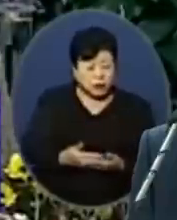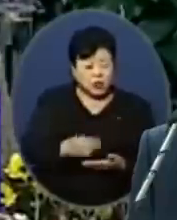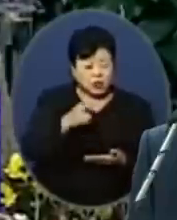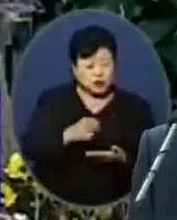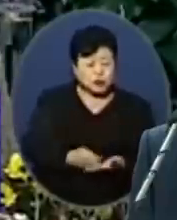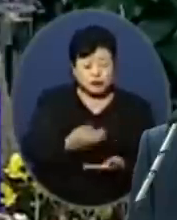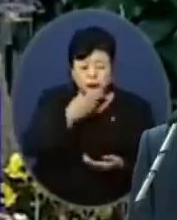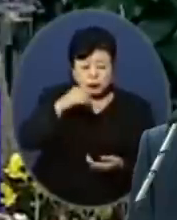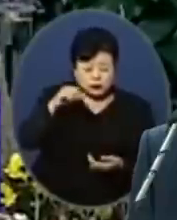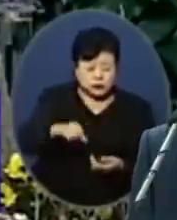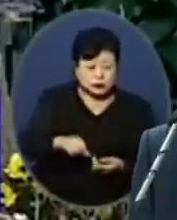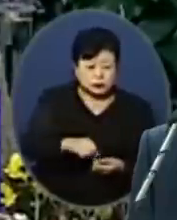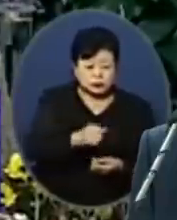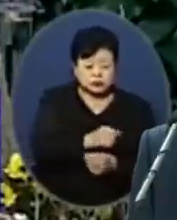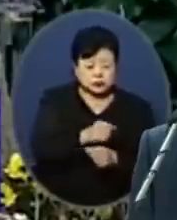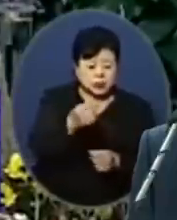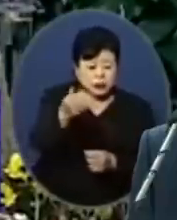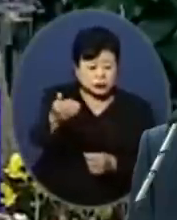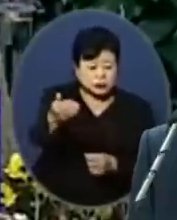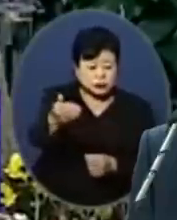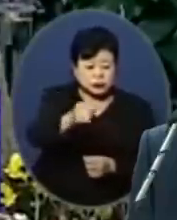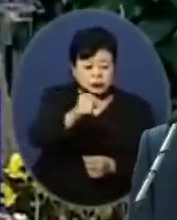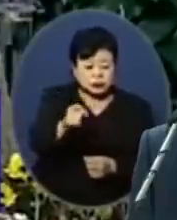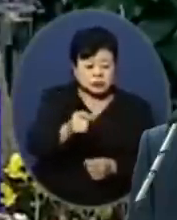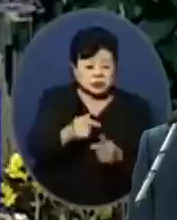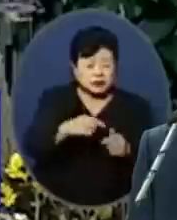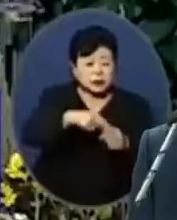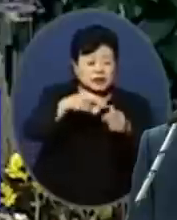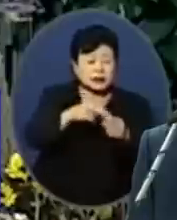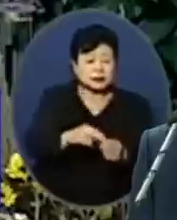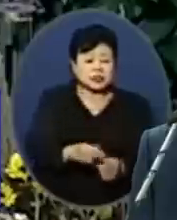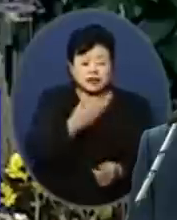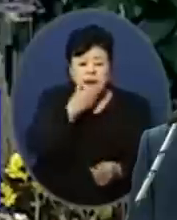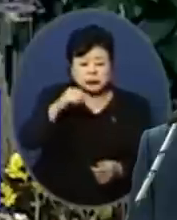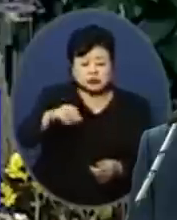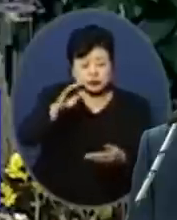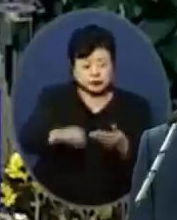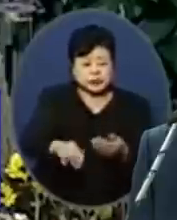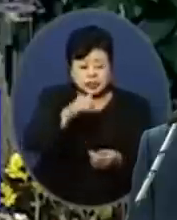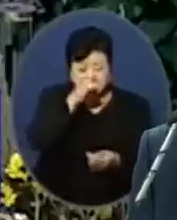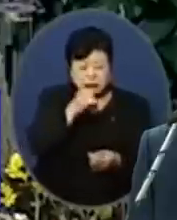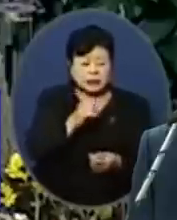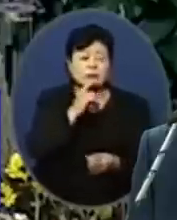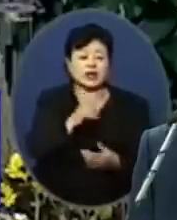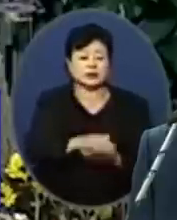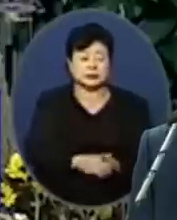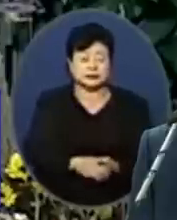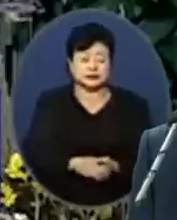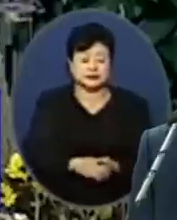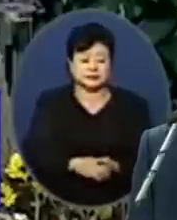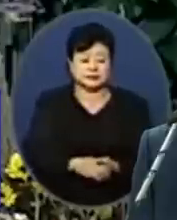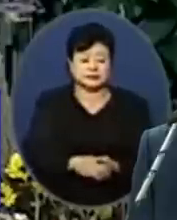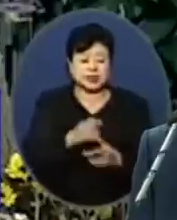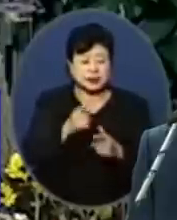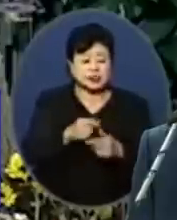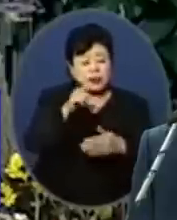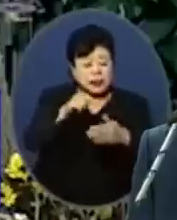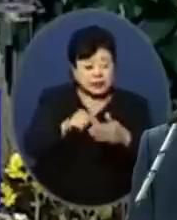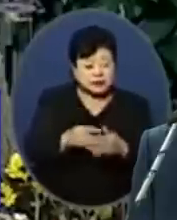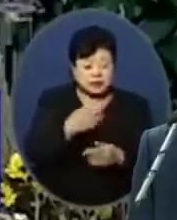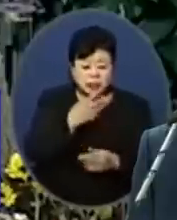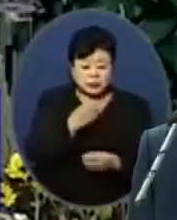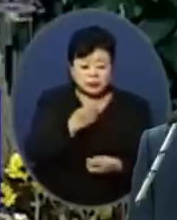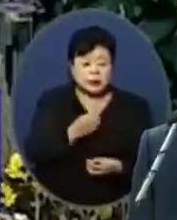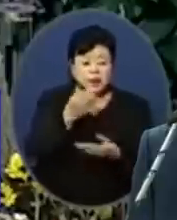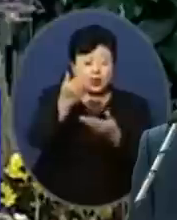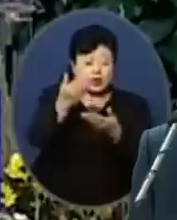율법의 저주에서 우리를 속량하였으니 기록된 바 나무에 달린 자마다 저주 아래 있는 자라 하였습니다. 이는 그리스도 예수 안에서